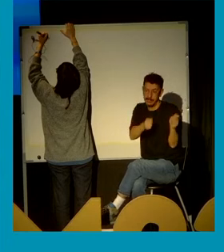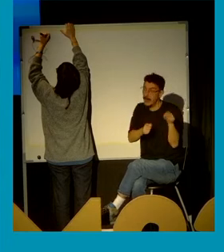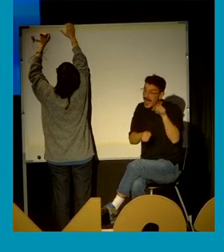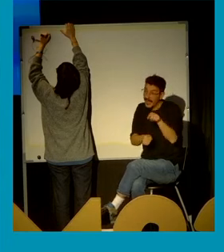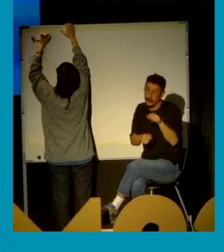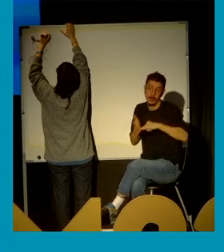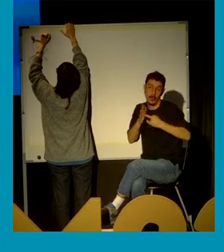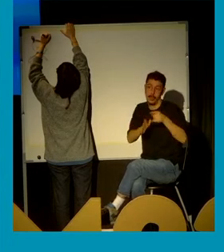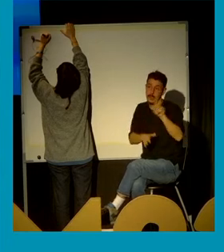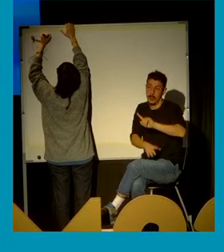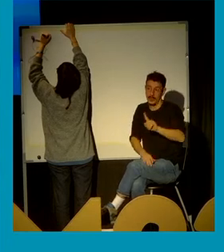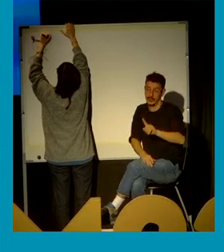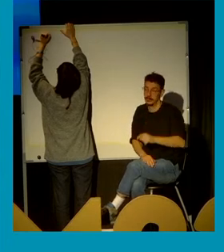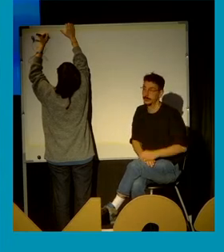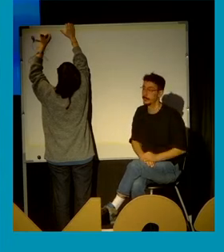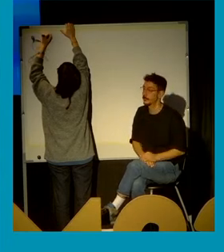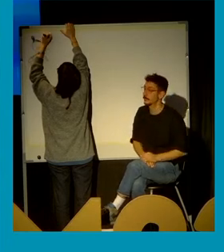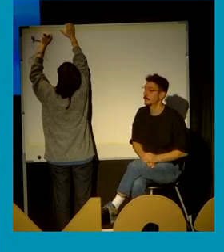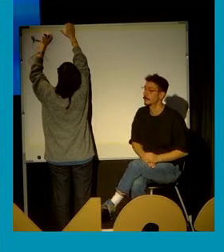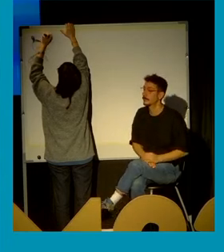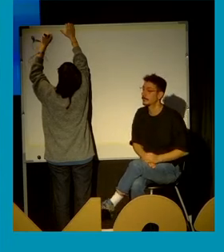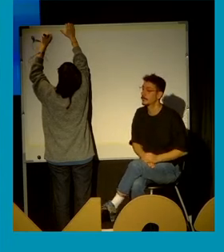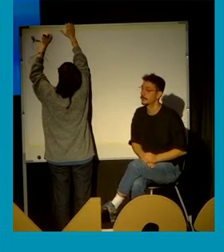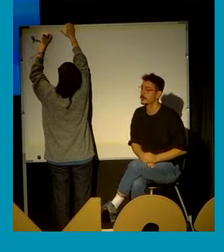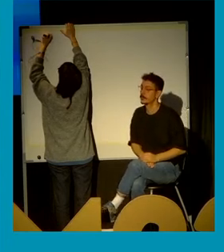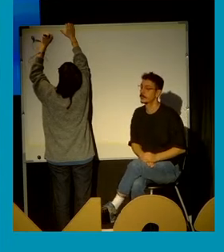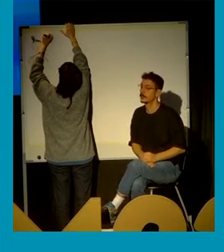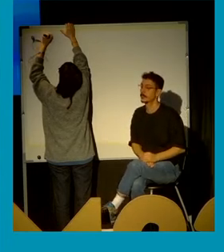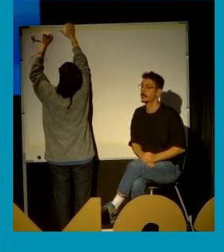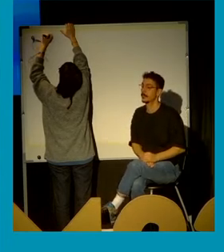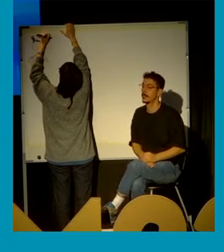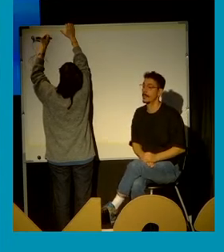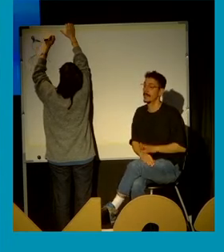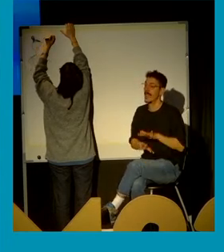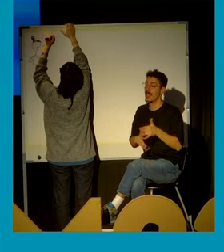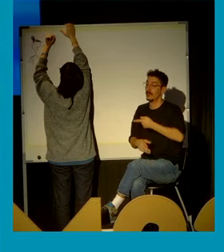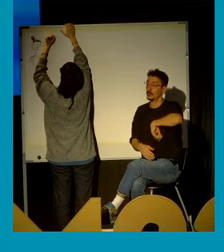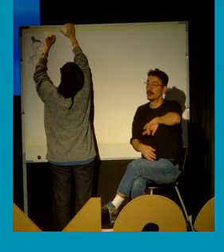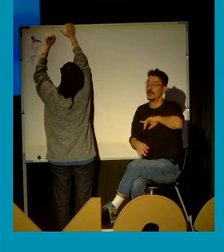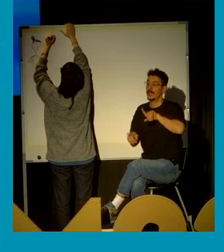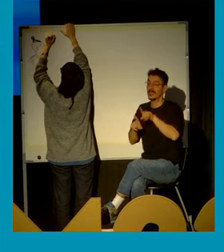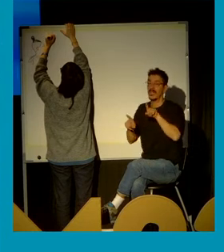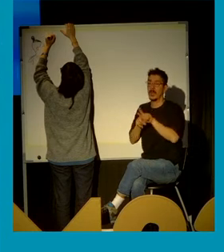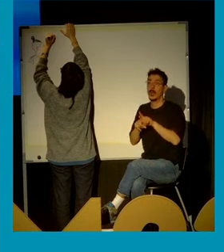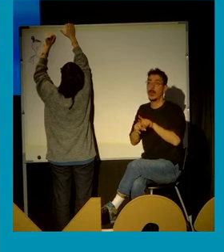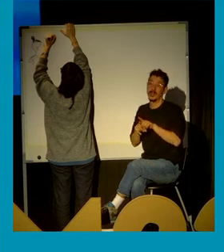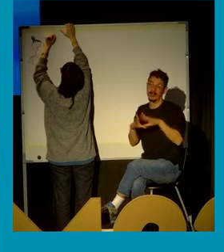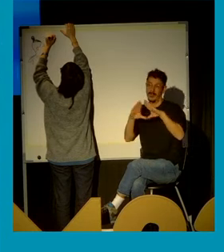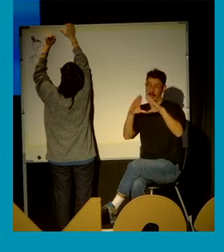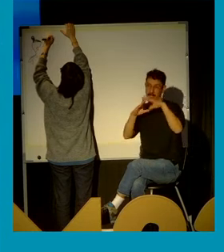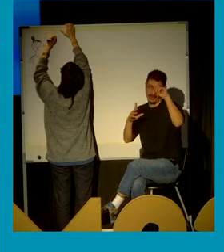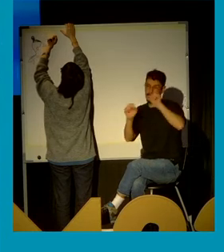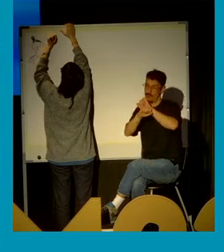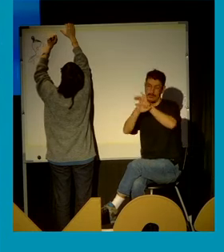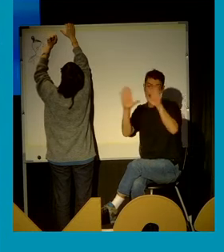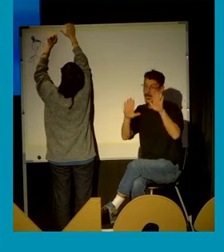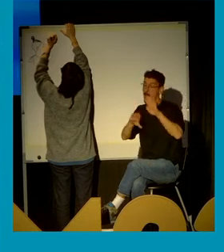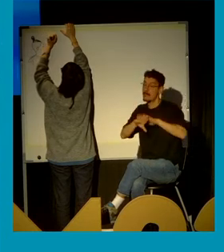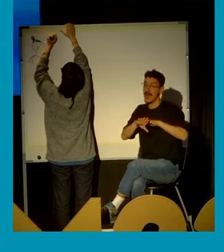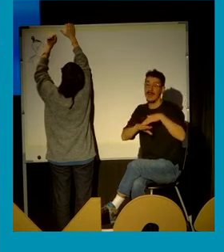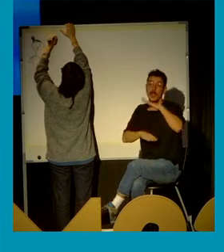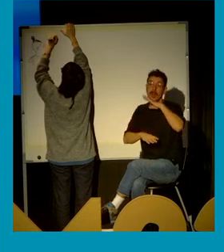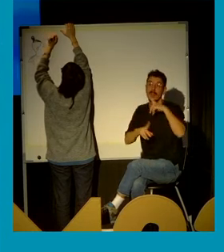i sembla que des del feminisme ens tenim clar que per erradicar les violències sexuals hem d'acabar amb les